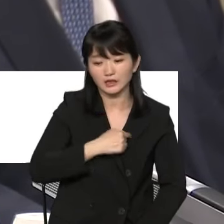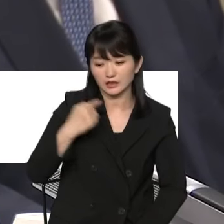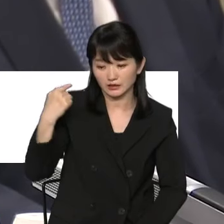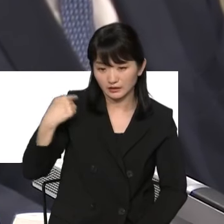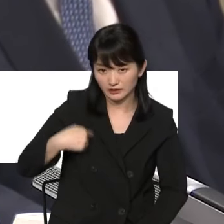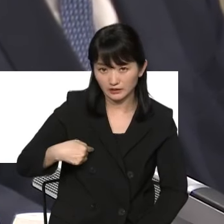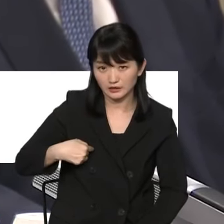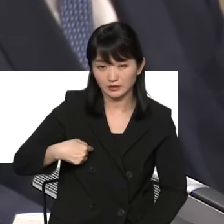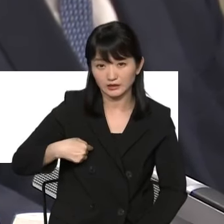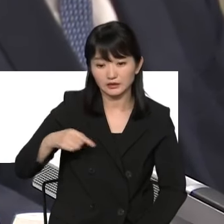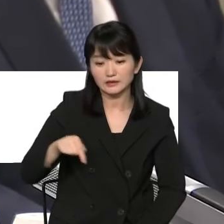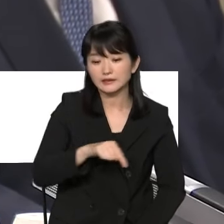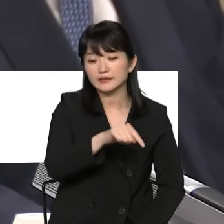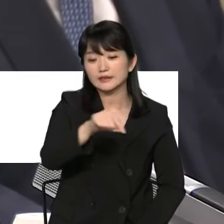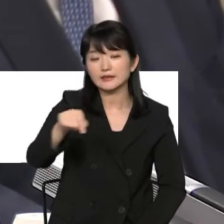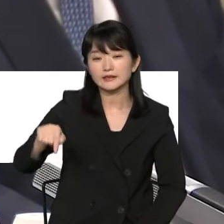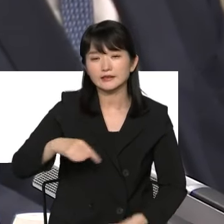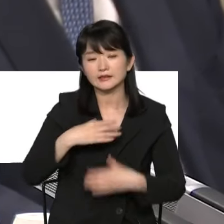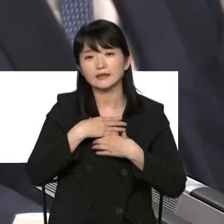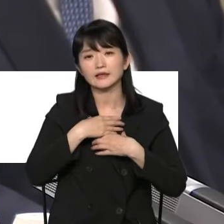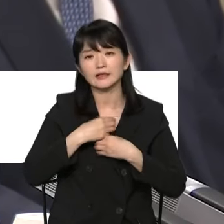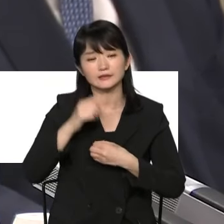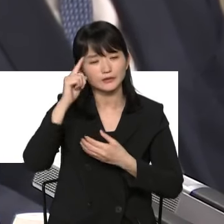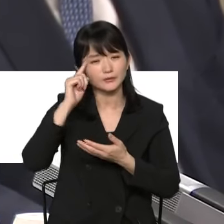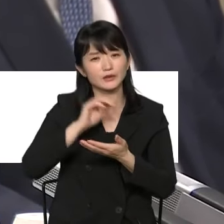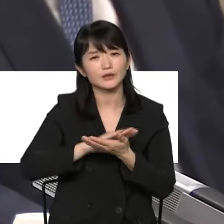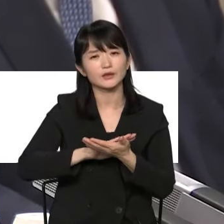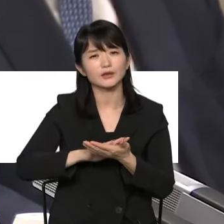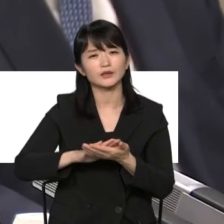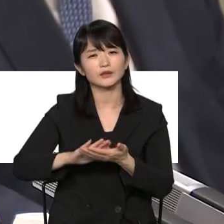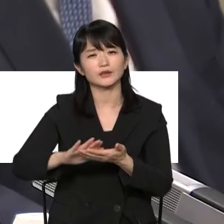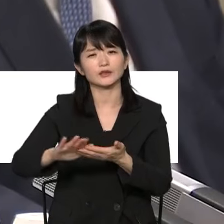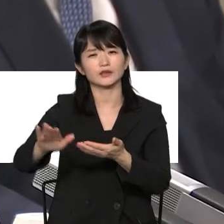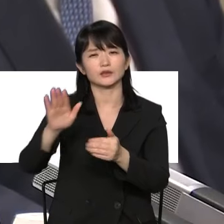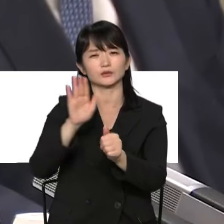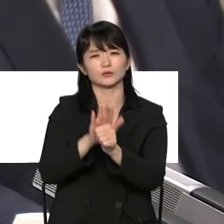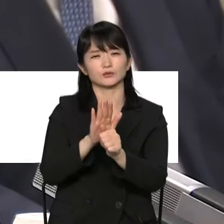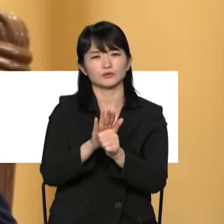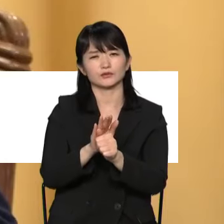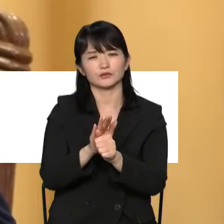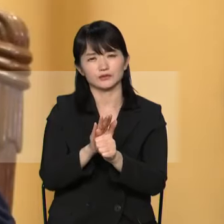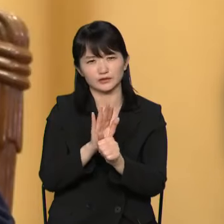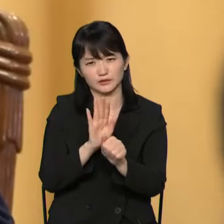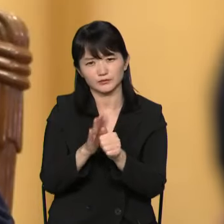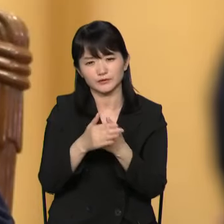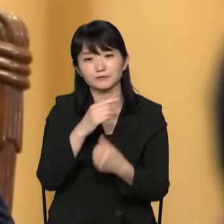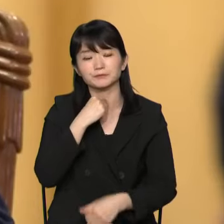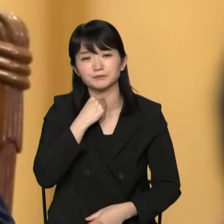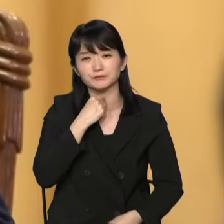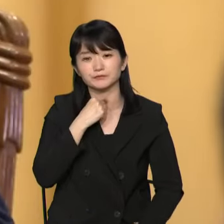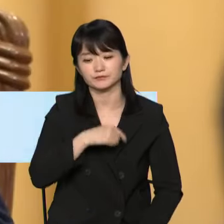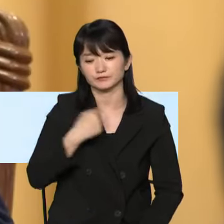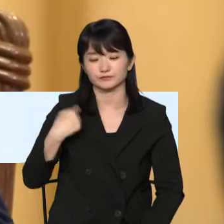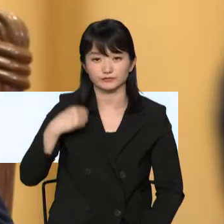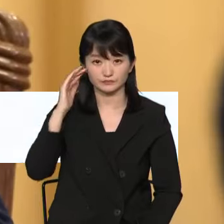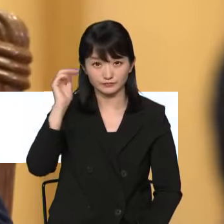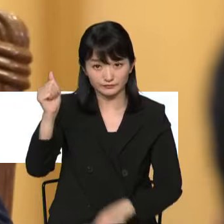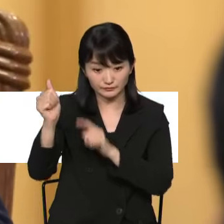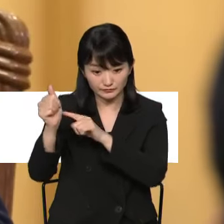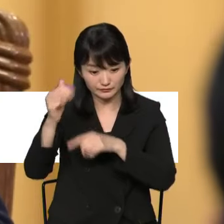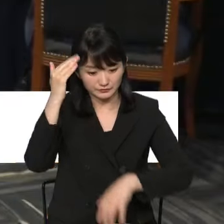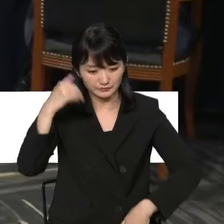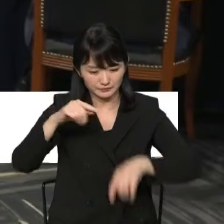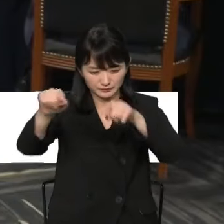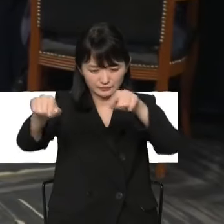역내 안정과 평화를 도모하는 데 협력해 나가기를 바랍니다. 시 주석은 한반도의